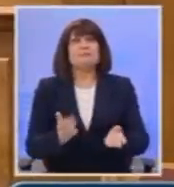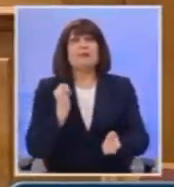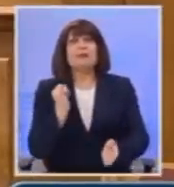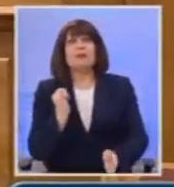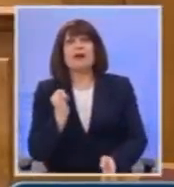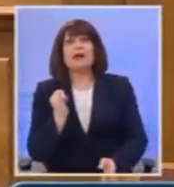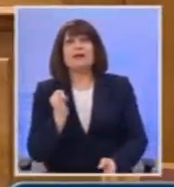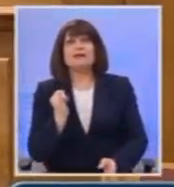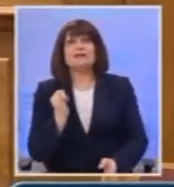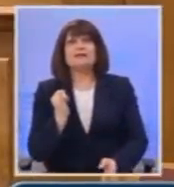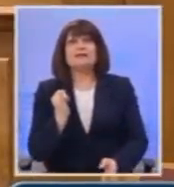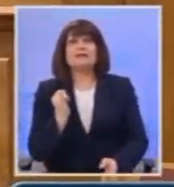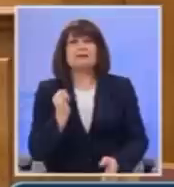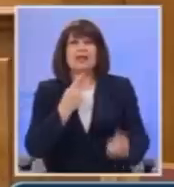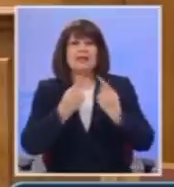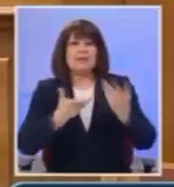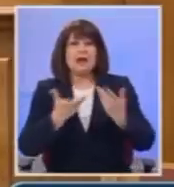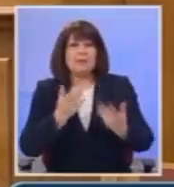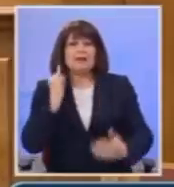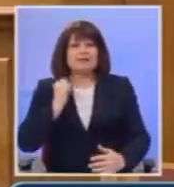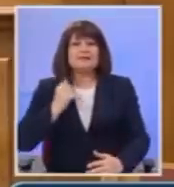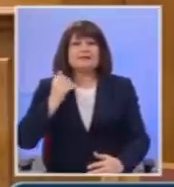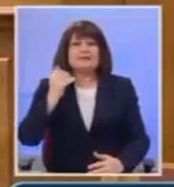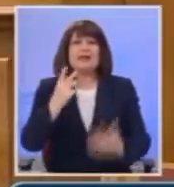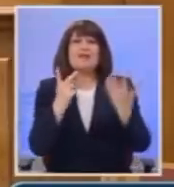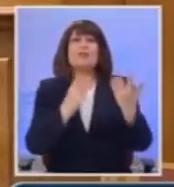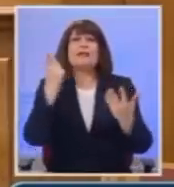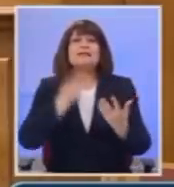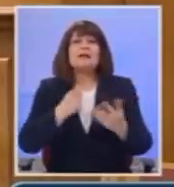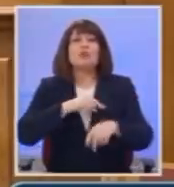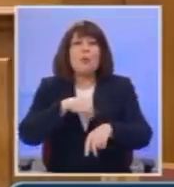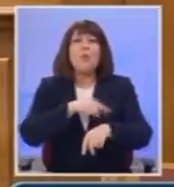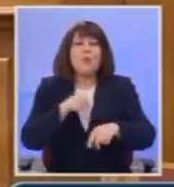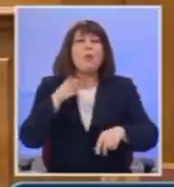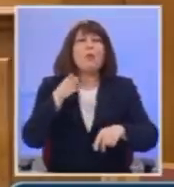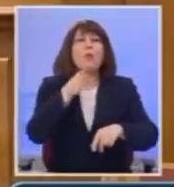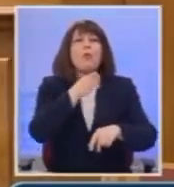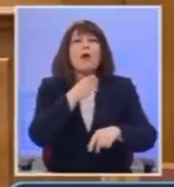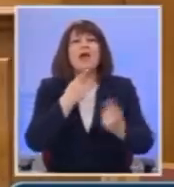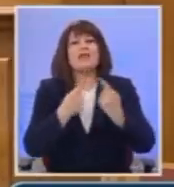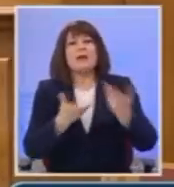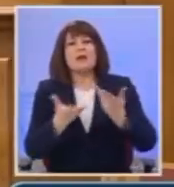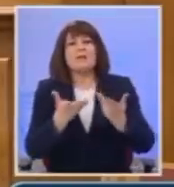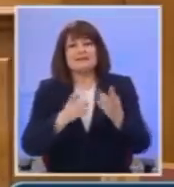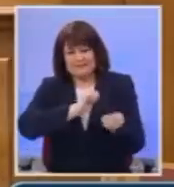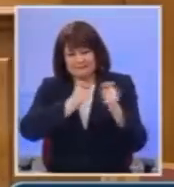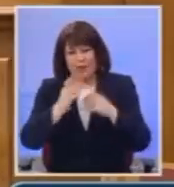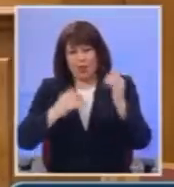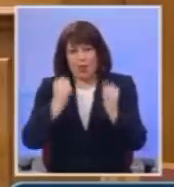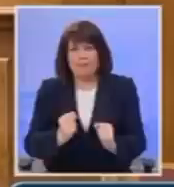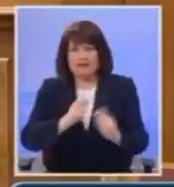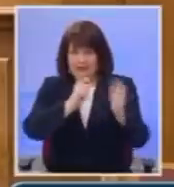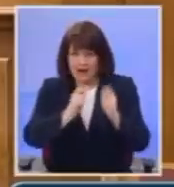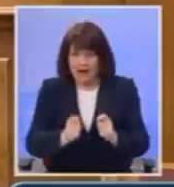εξαιτίας της διαπραγμάτευσης, που μας τρώει το 70% του χρόνου, να αλλάξει ουσιαστικές δομές και